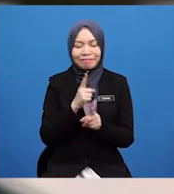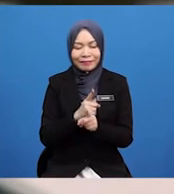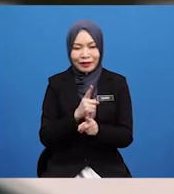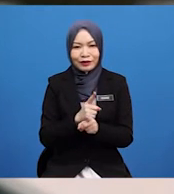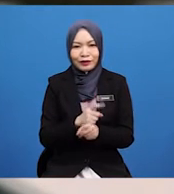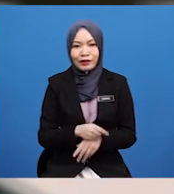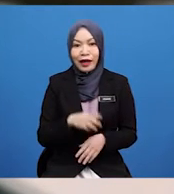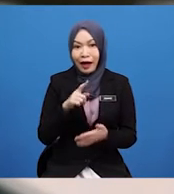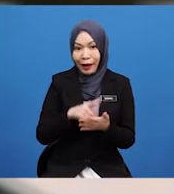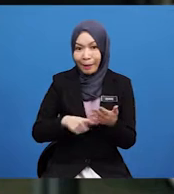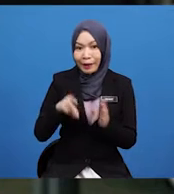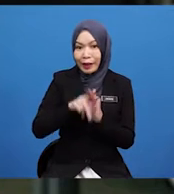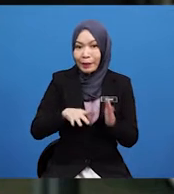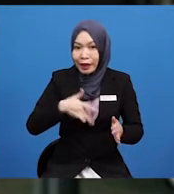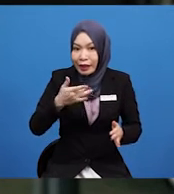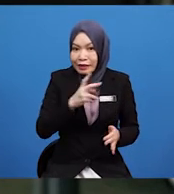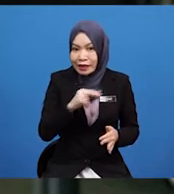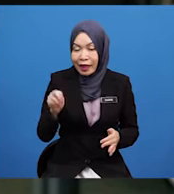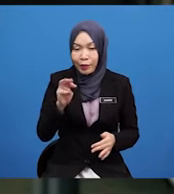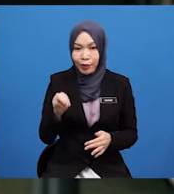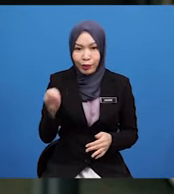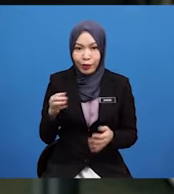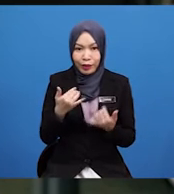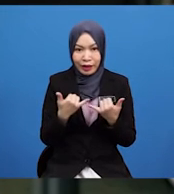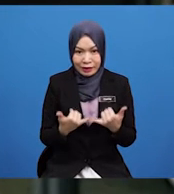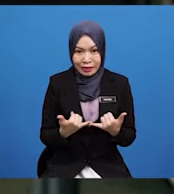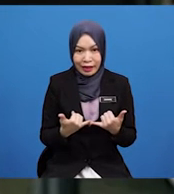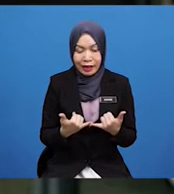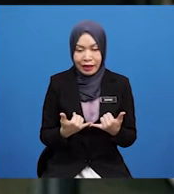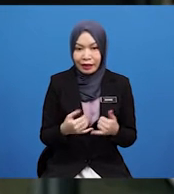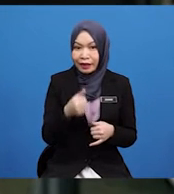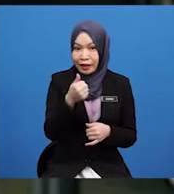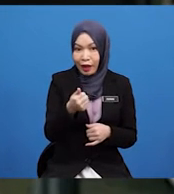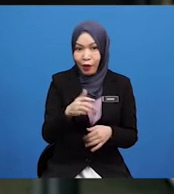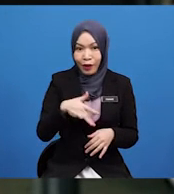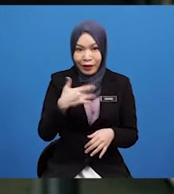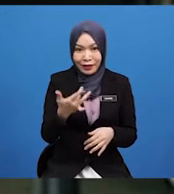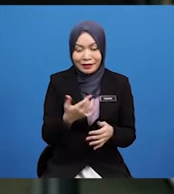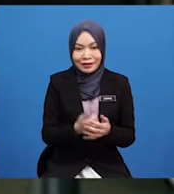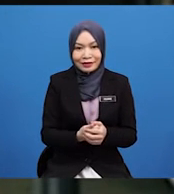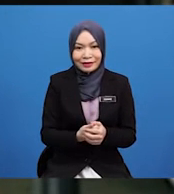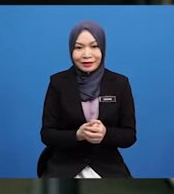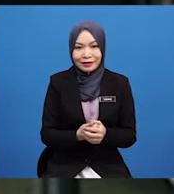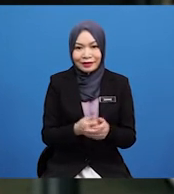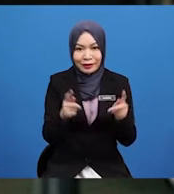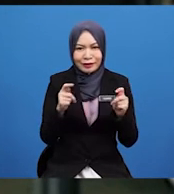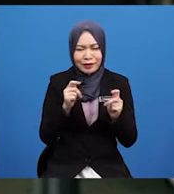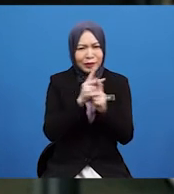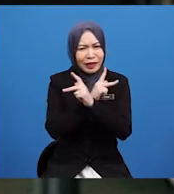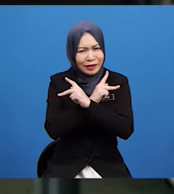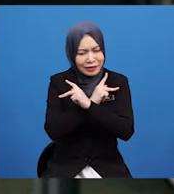perasaan murid-murid sekarang Adakah murid-murid merasa bersyukur dengan teknologi dan peralatan yang ada